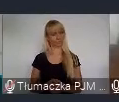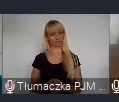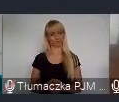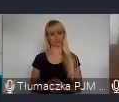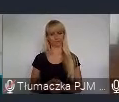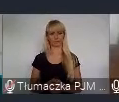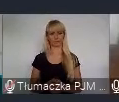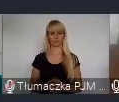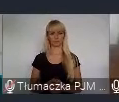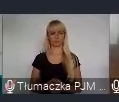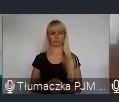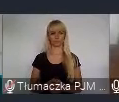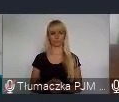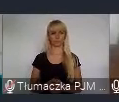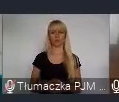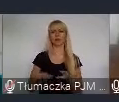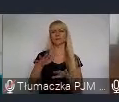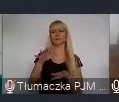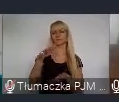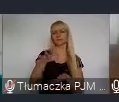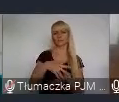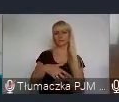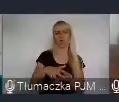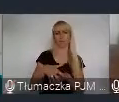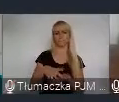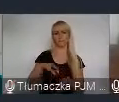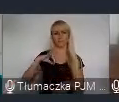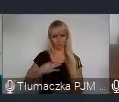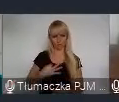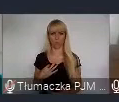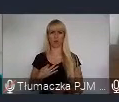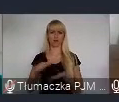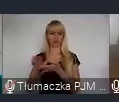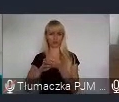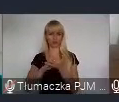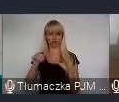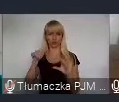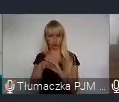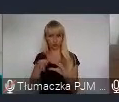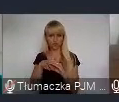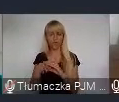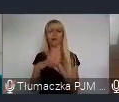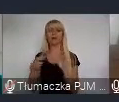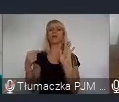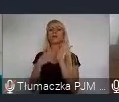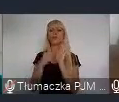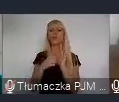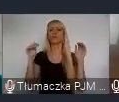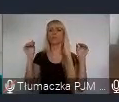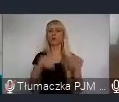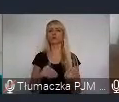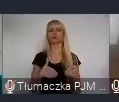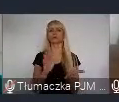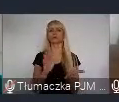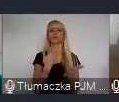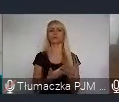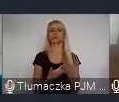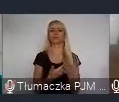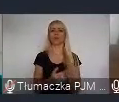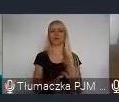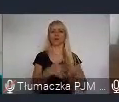indywidualnego oczyszczania ścieków pomoc może być przyznana w miejscowościach położonych poza aglomeracjami. Więc